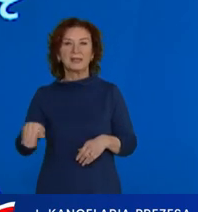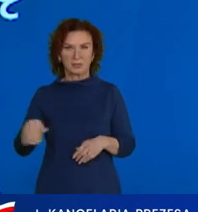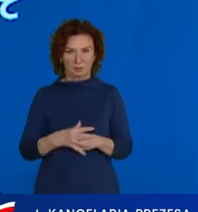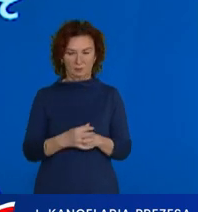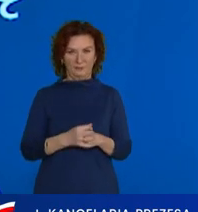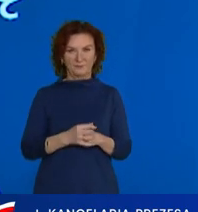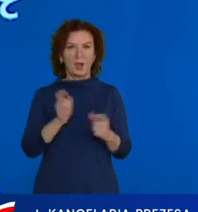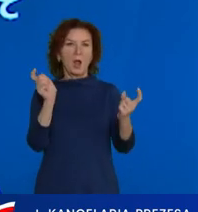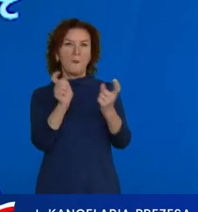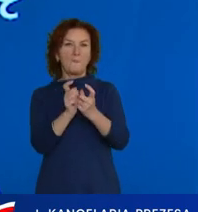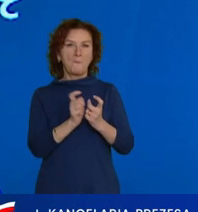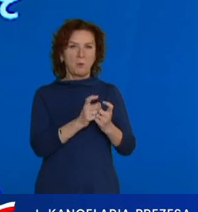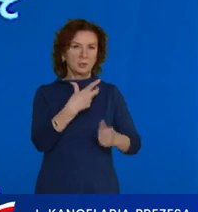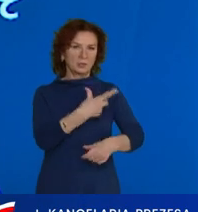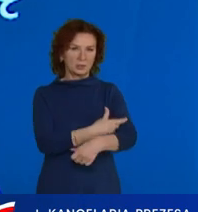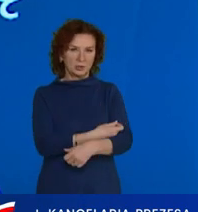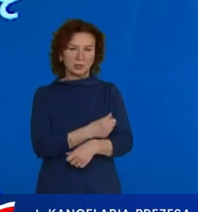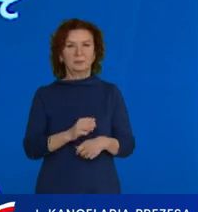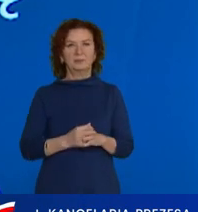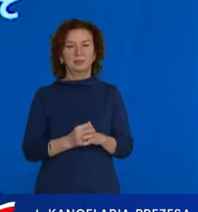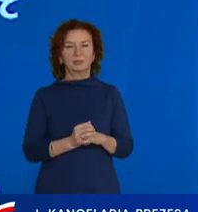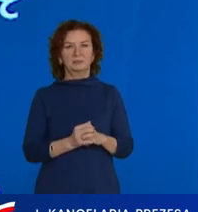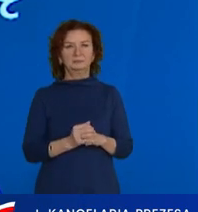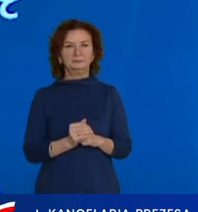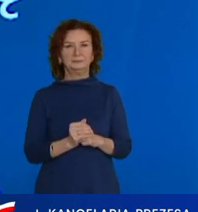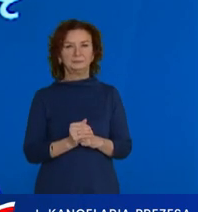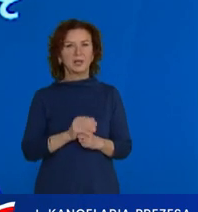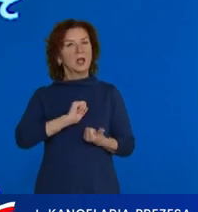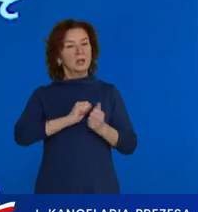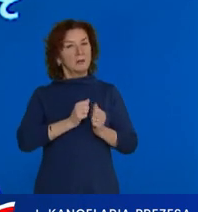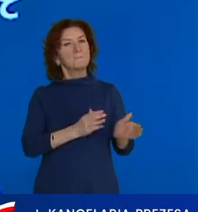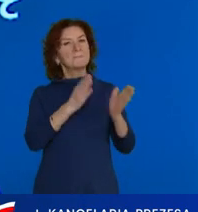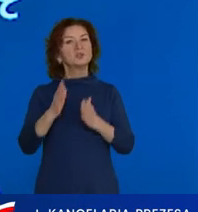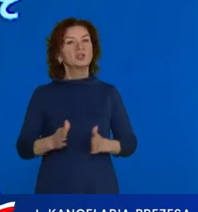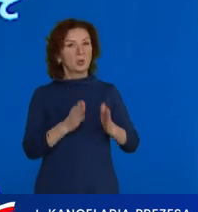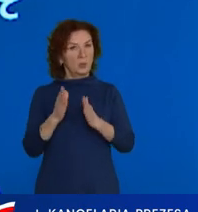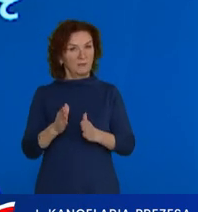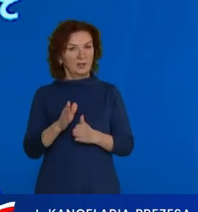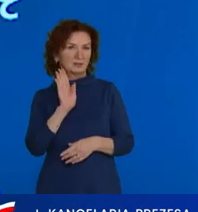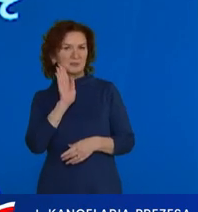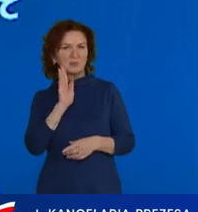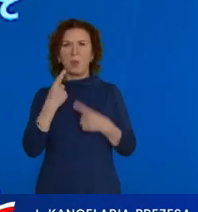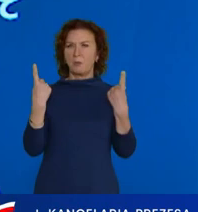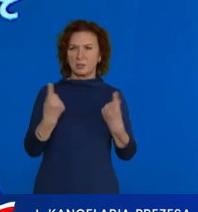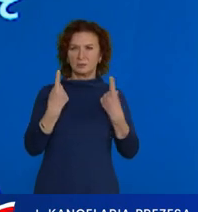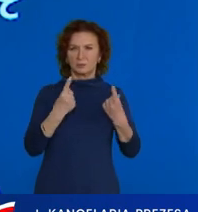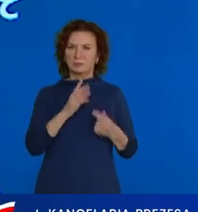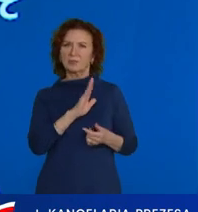Punkty szczepień powinny być przygotowane na takie sytuacje, mieć